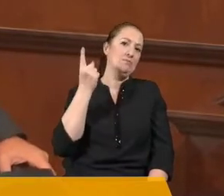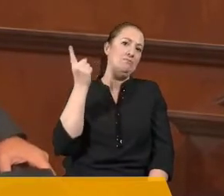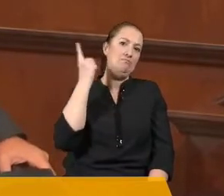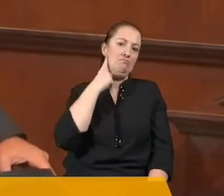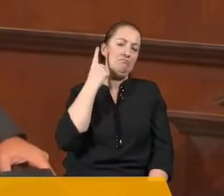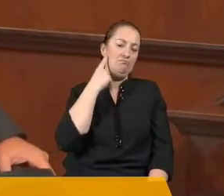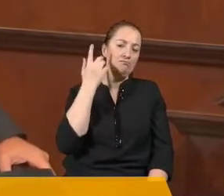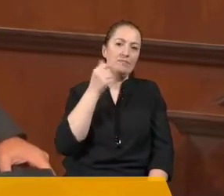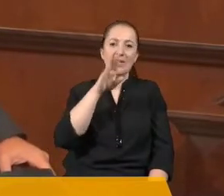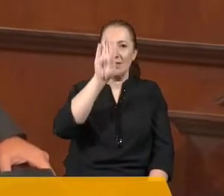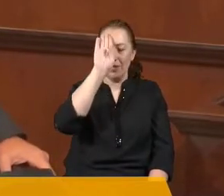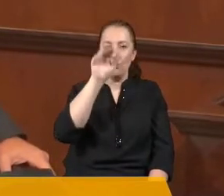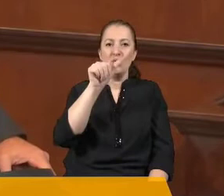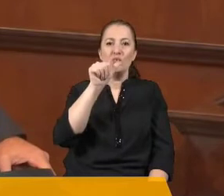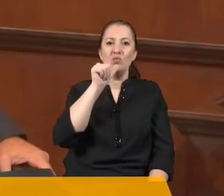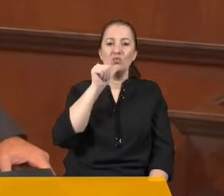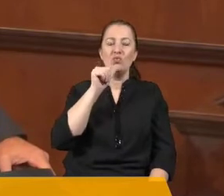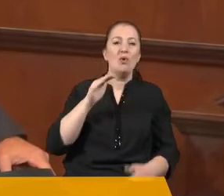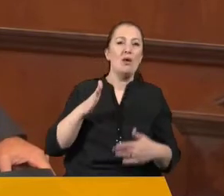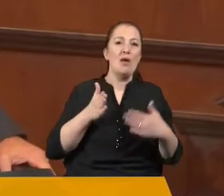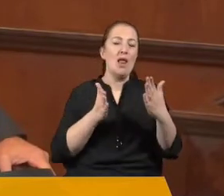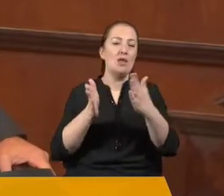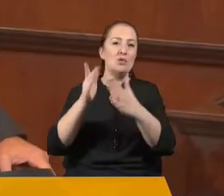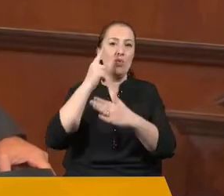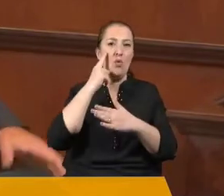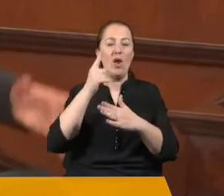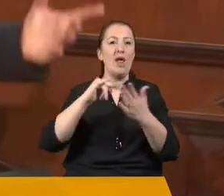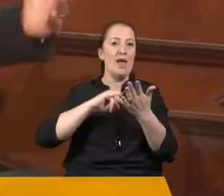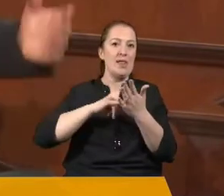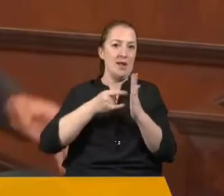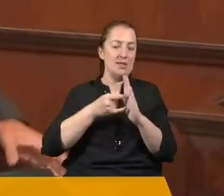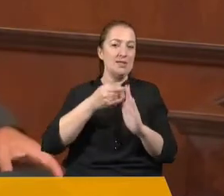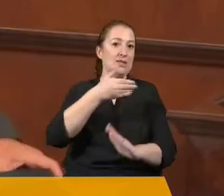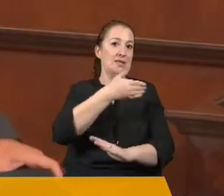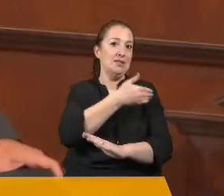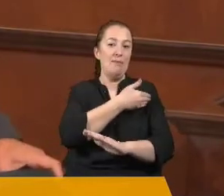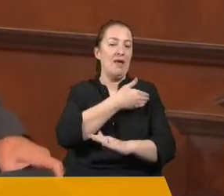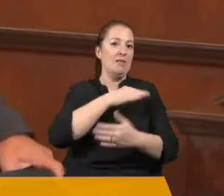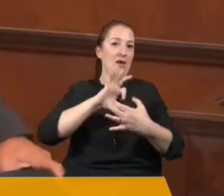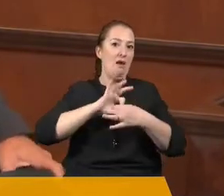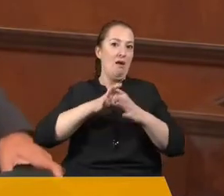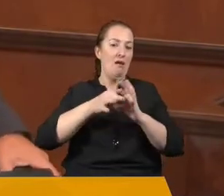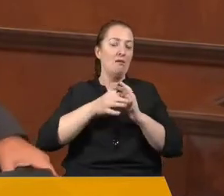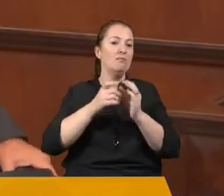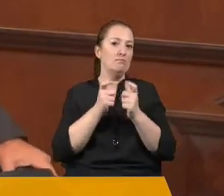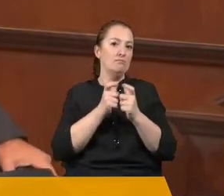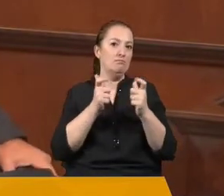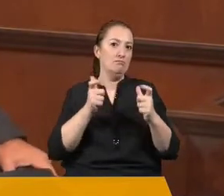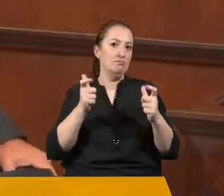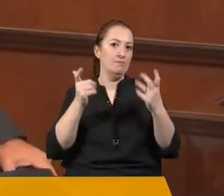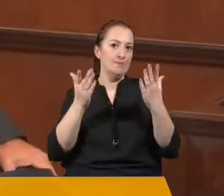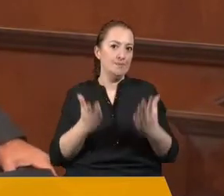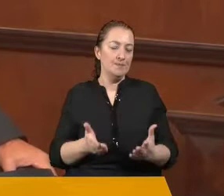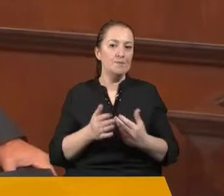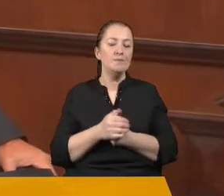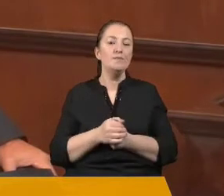İstanbul Su Kanalizasyon İdaresi'nin de hizmet ağı epey bir genişledi.